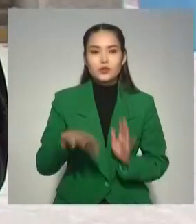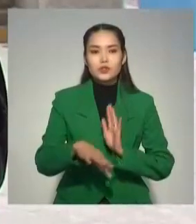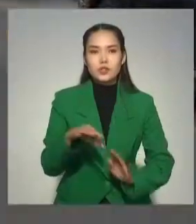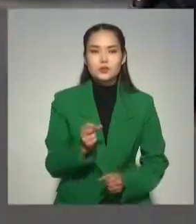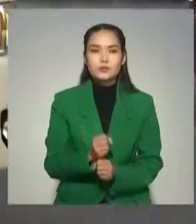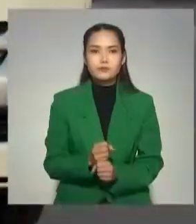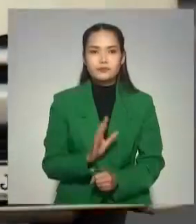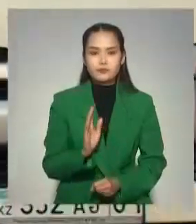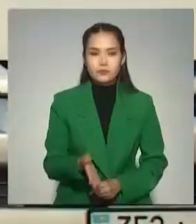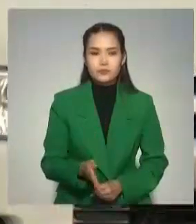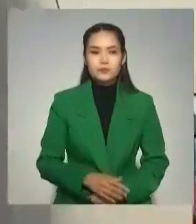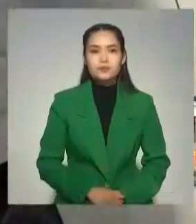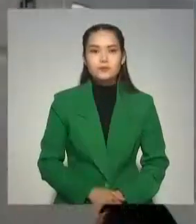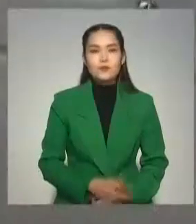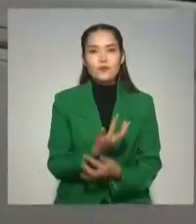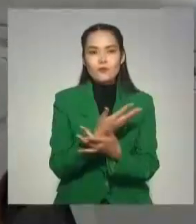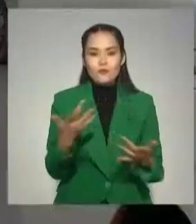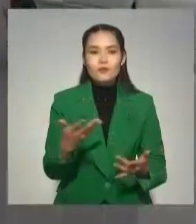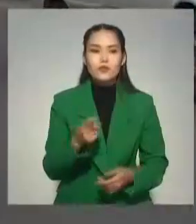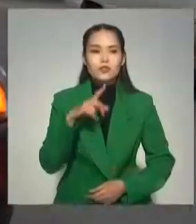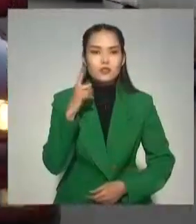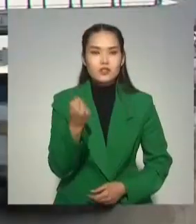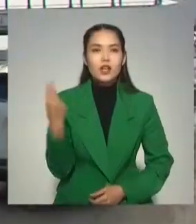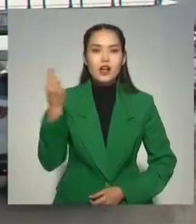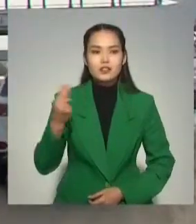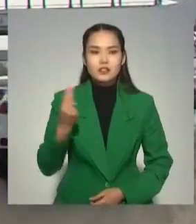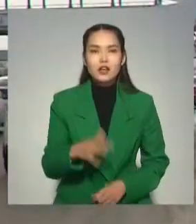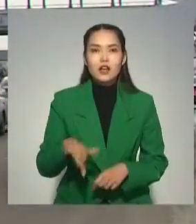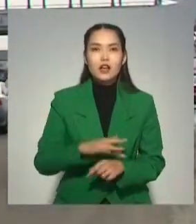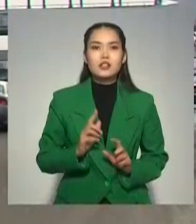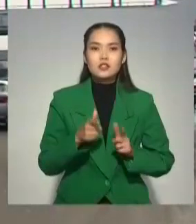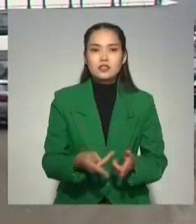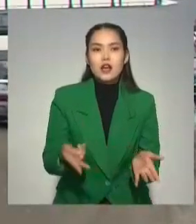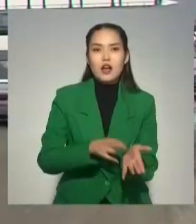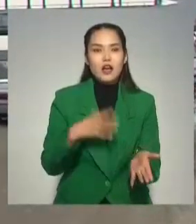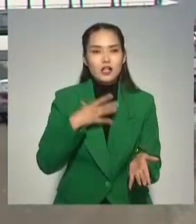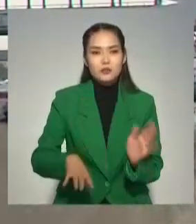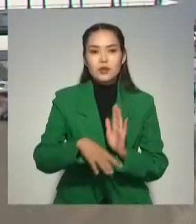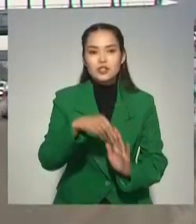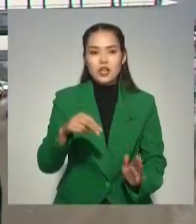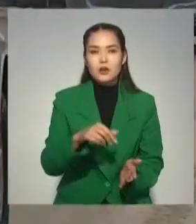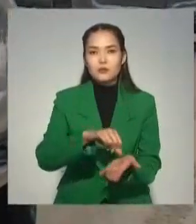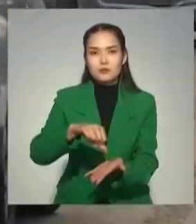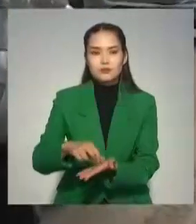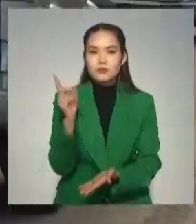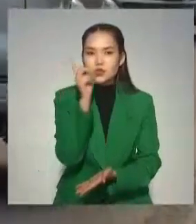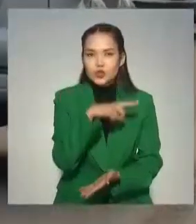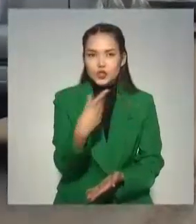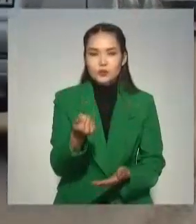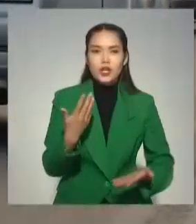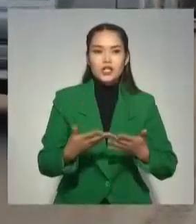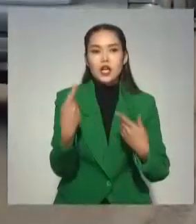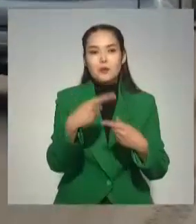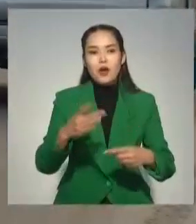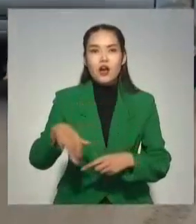жасаймын. Бір ескере кететін жайт бар. Астана қаласында тіркелмегенде сайлау учаскесі көрсетілмейді. Егер сіз Елордада тұрсаңыз, бірақ